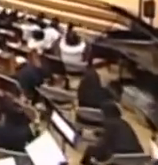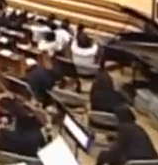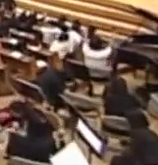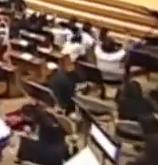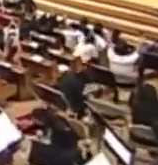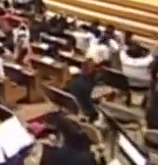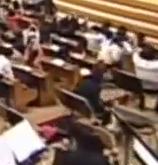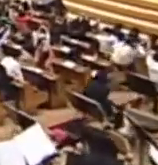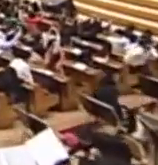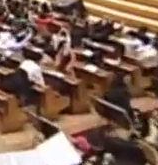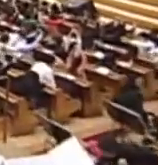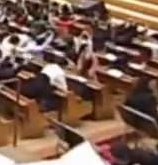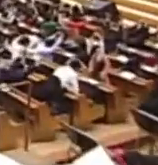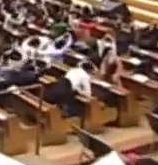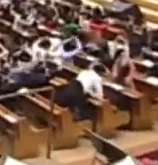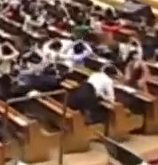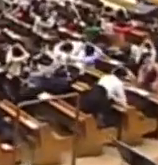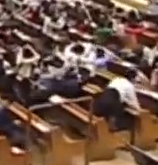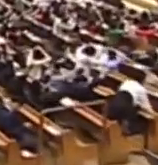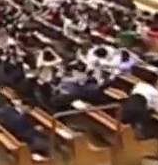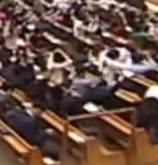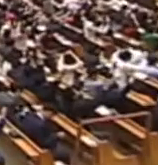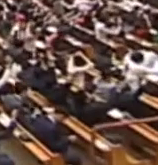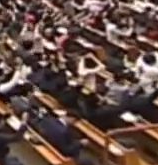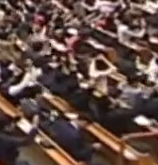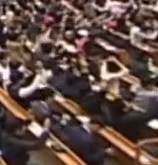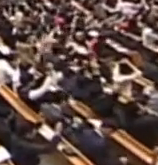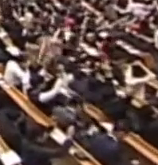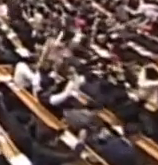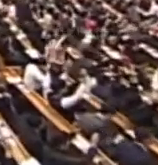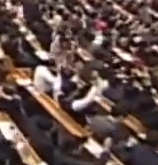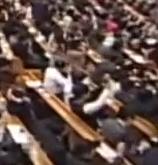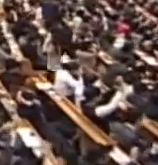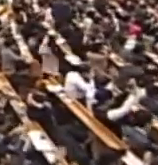ceo 최고 관리 뿌리 1 버치 우리의